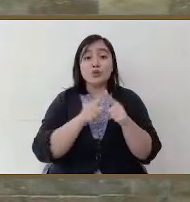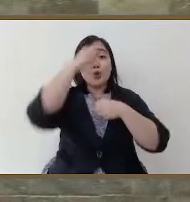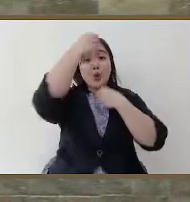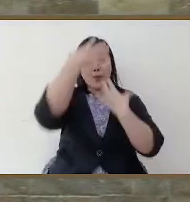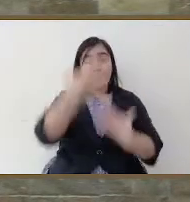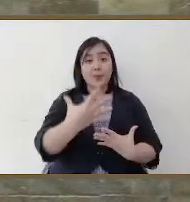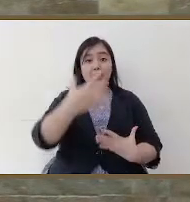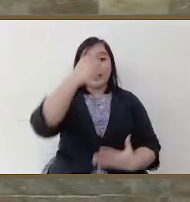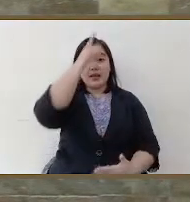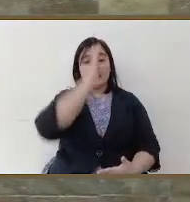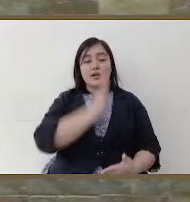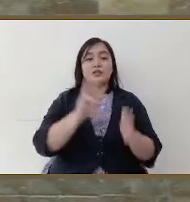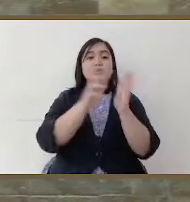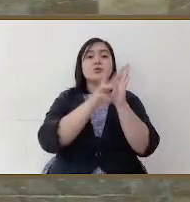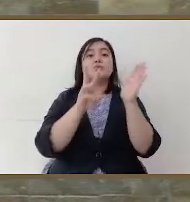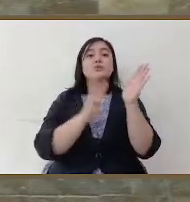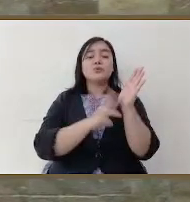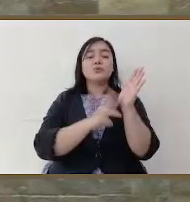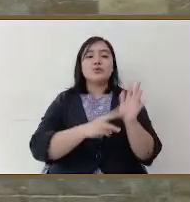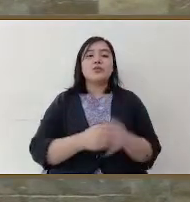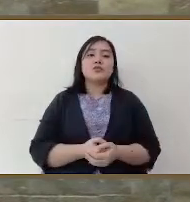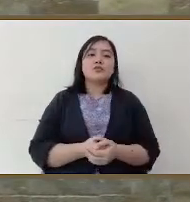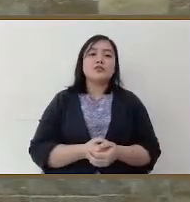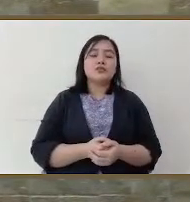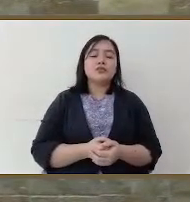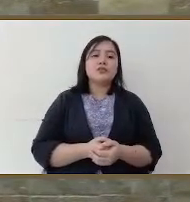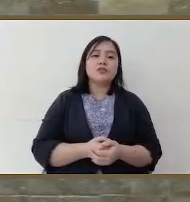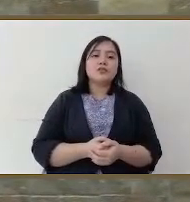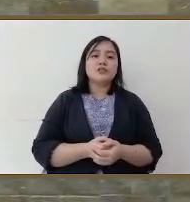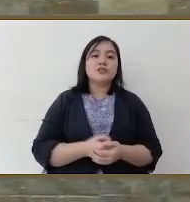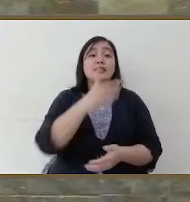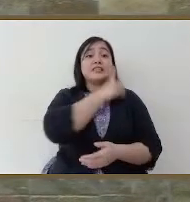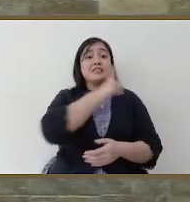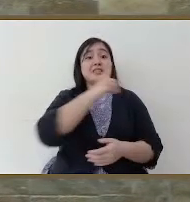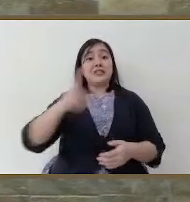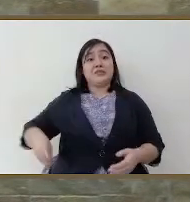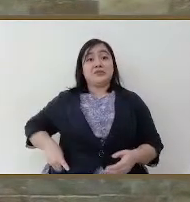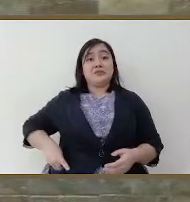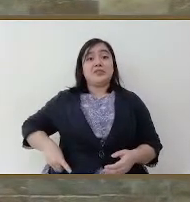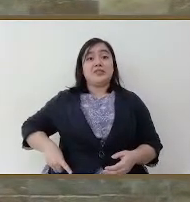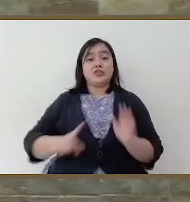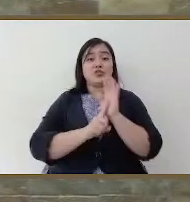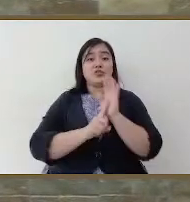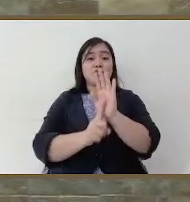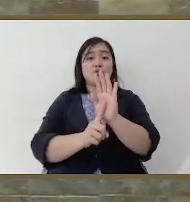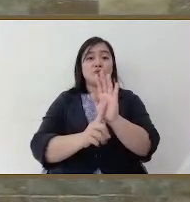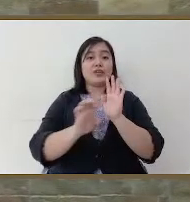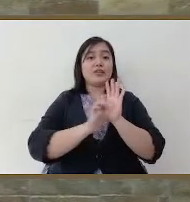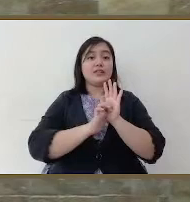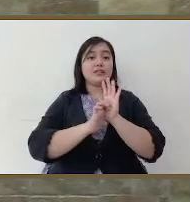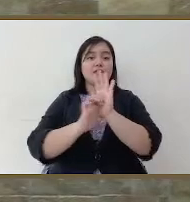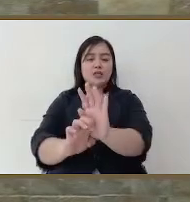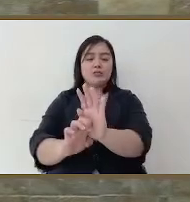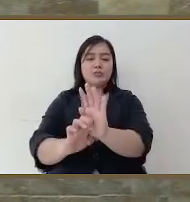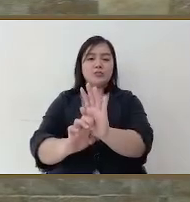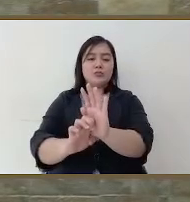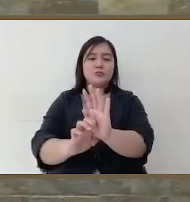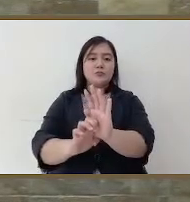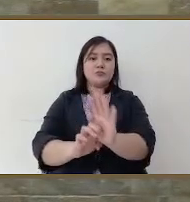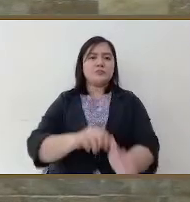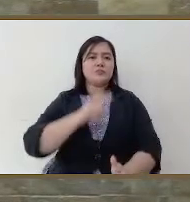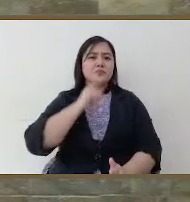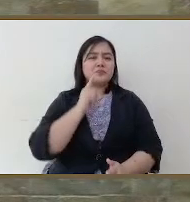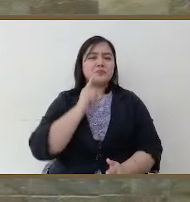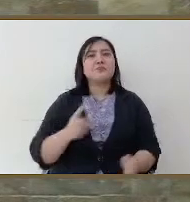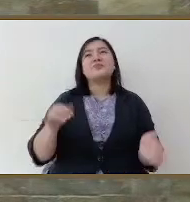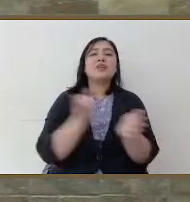that everybody can do that? So David set the example here. If I cannot give back what God has given me, then I will just do